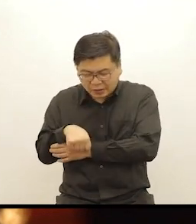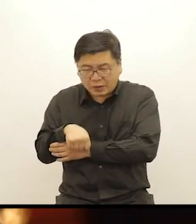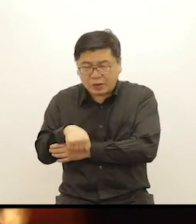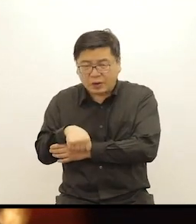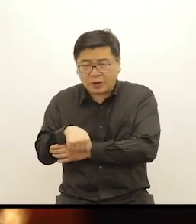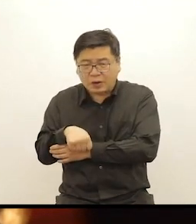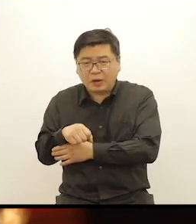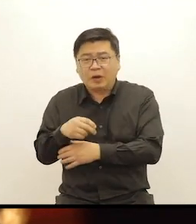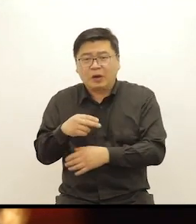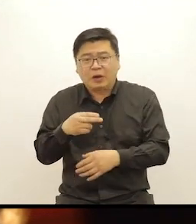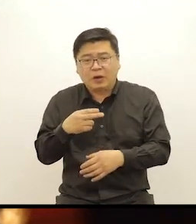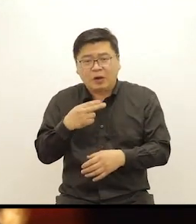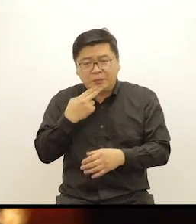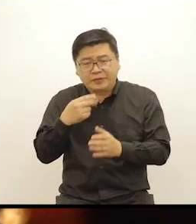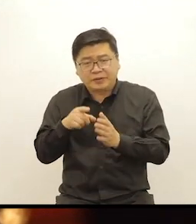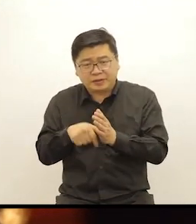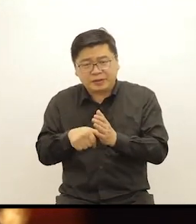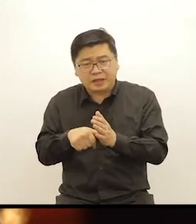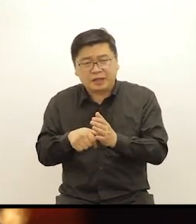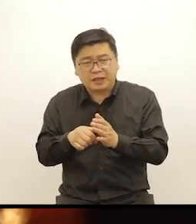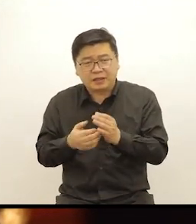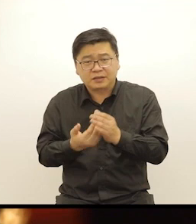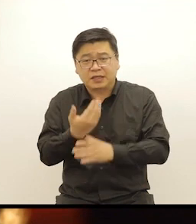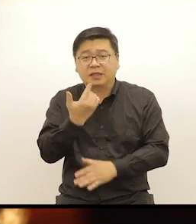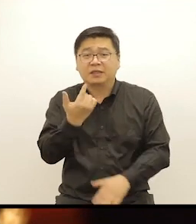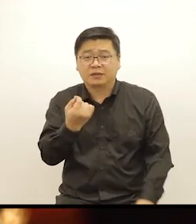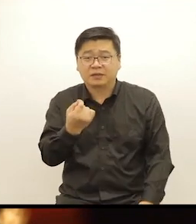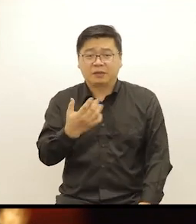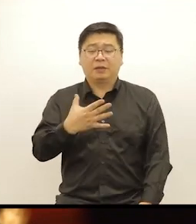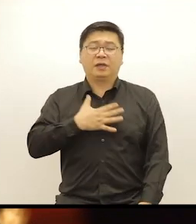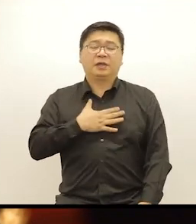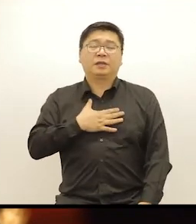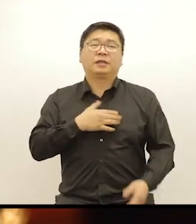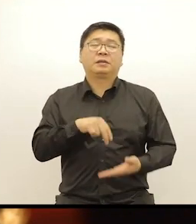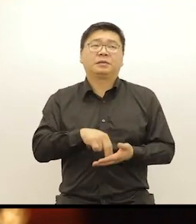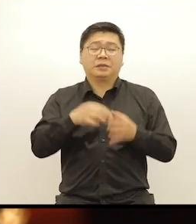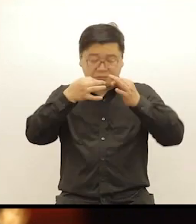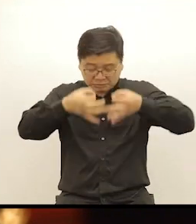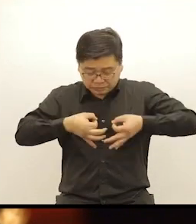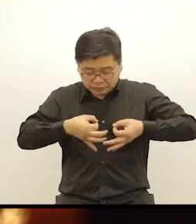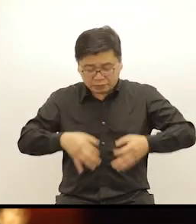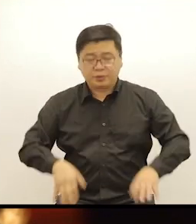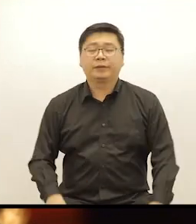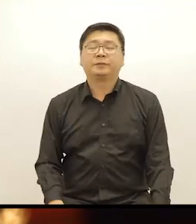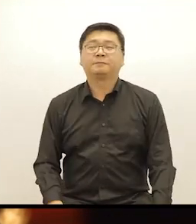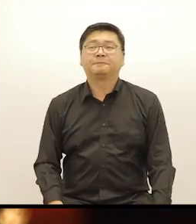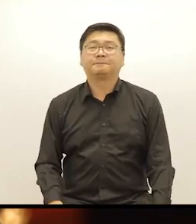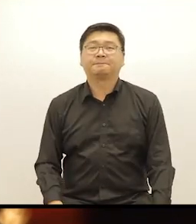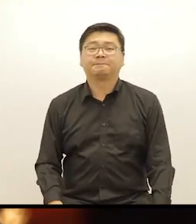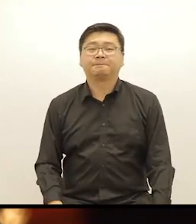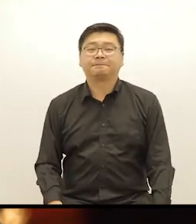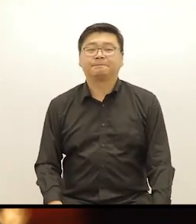않는 그러던가 그런 게 좀 있는 것 같아요. 저 같은 경우는